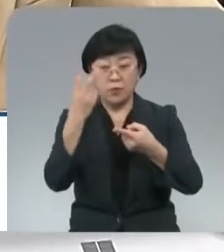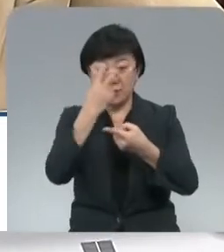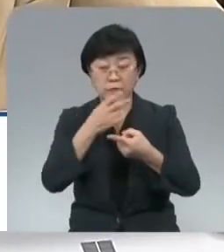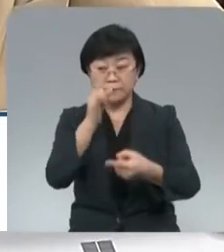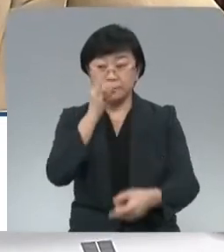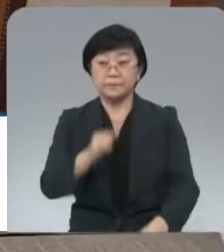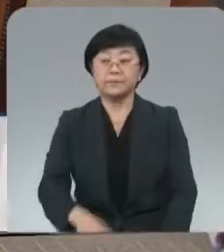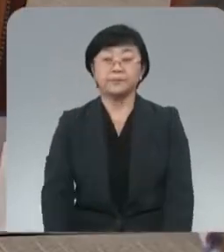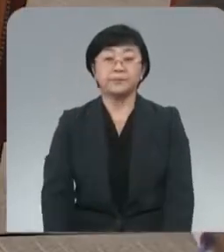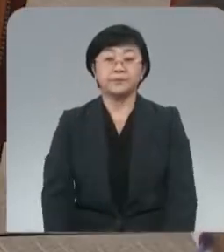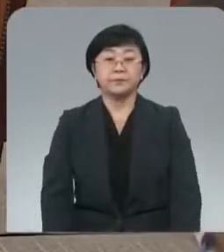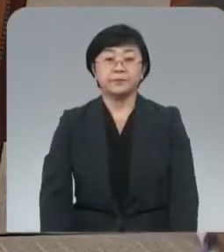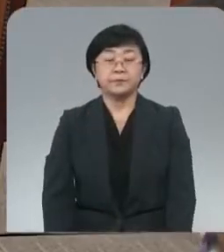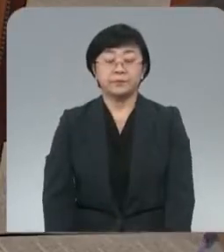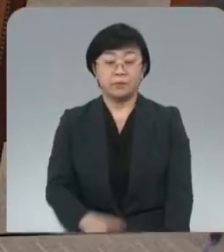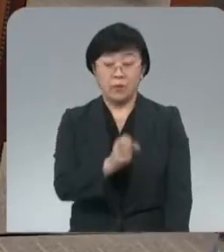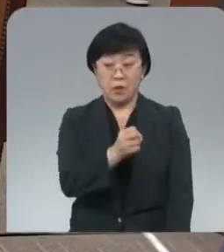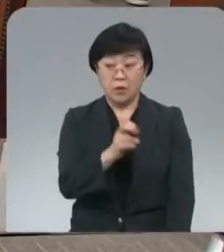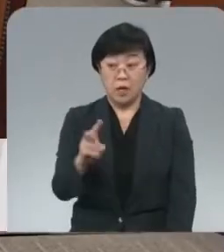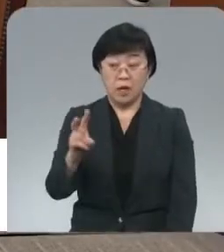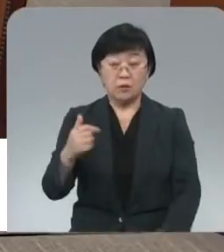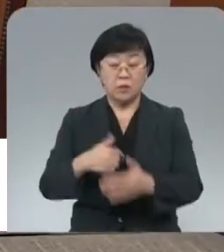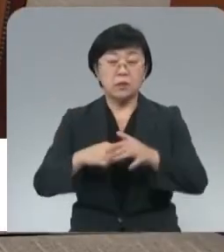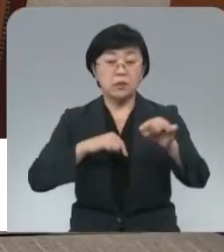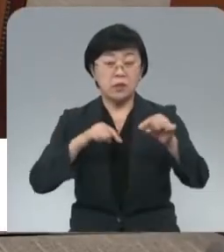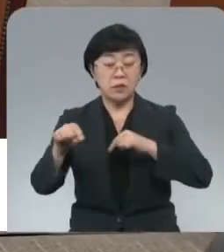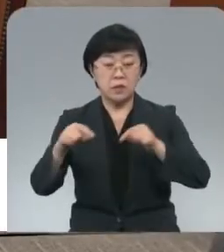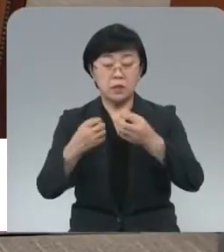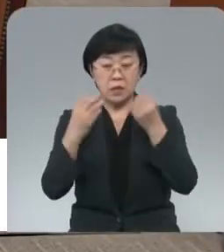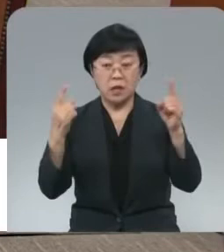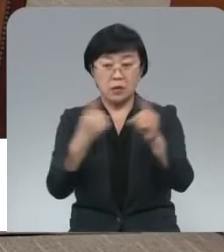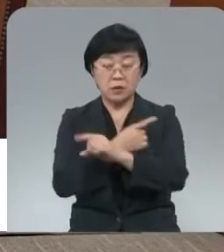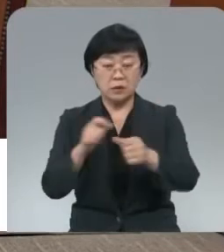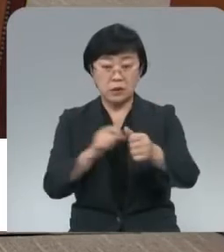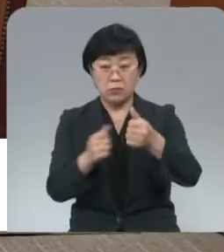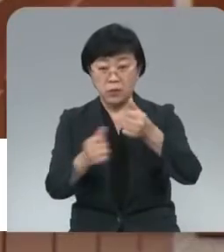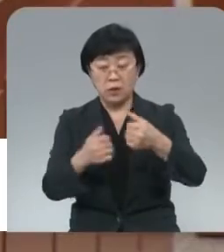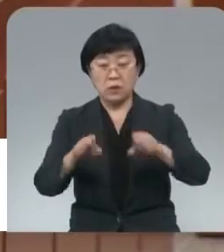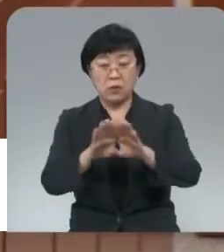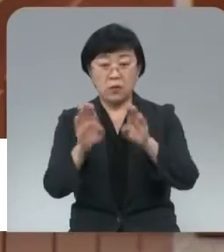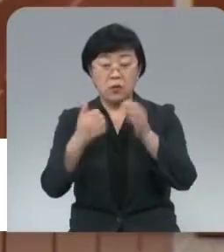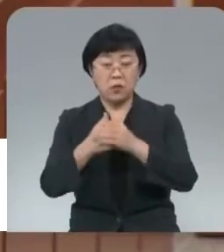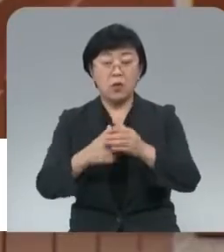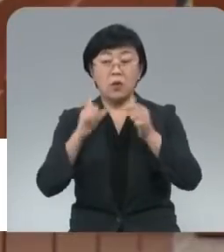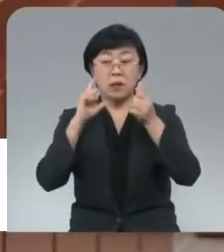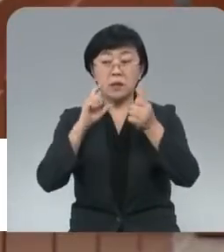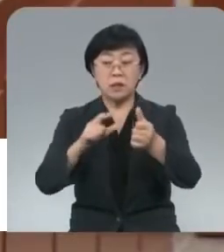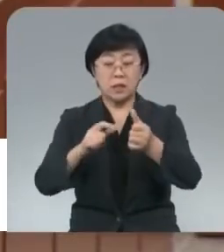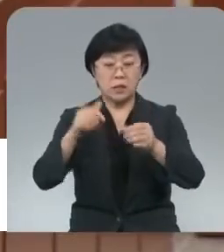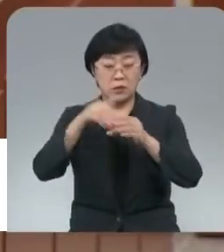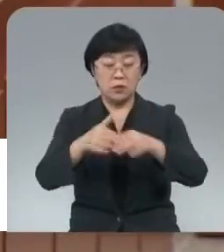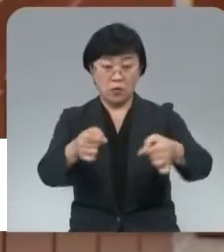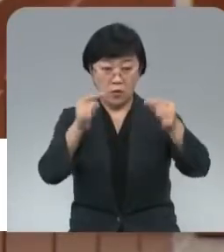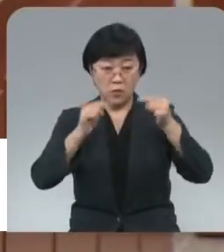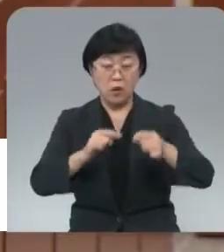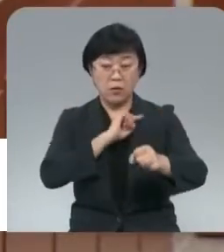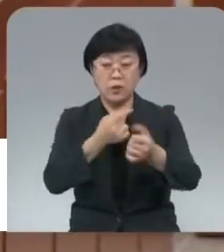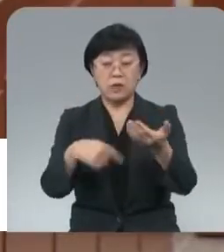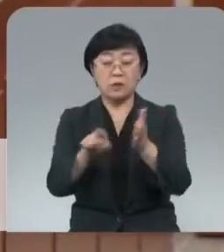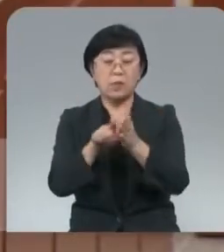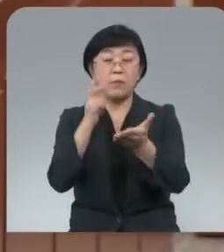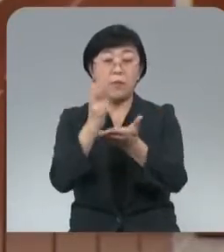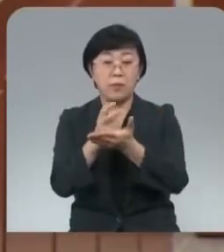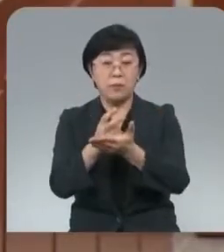검토하고 있습니다. 예. 여야는 내일 정치개혁특위 회의를 열어 확진자의 참정권 보장 방안을 담은 법 개정안을